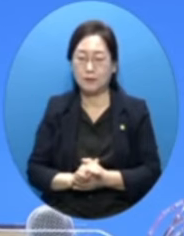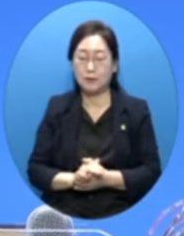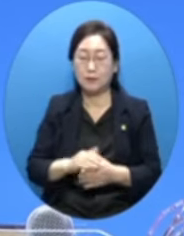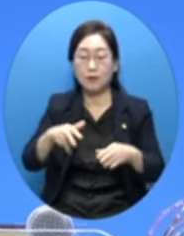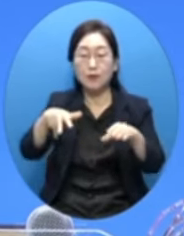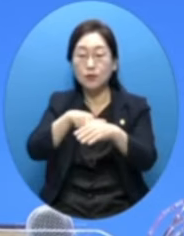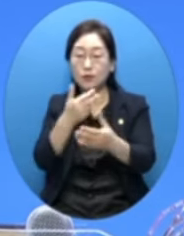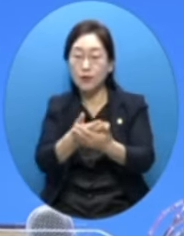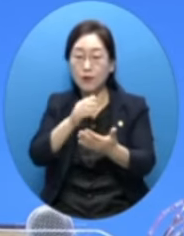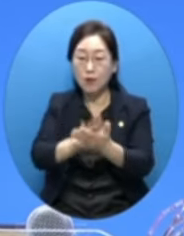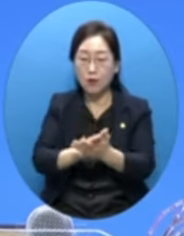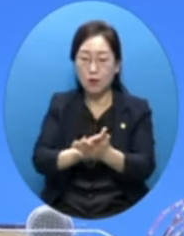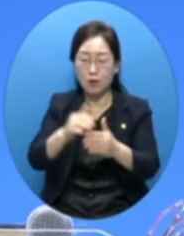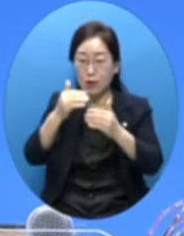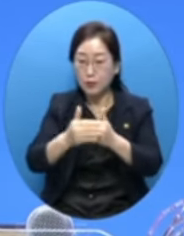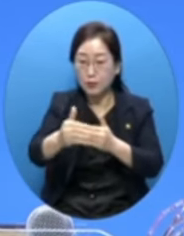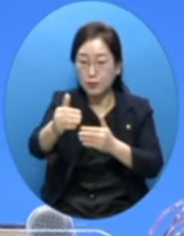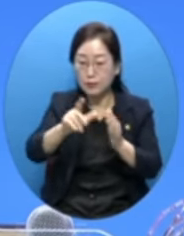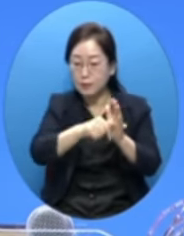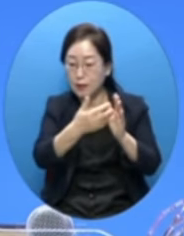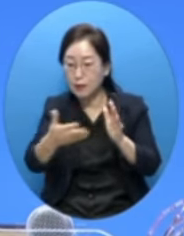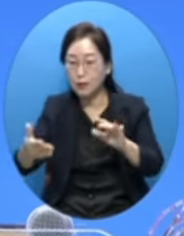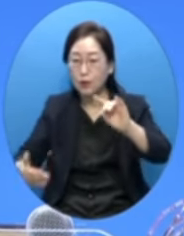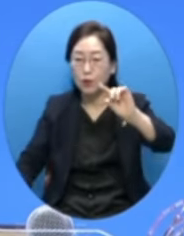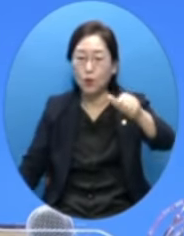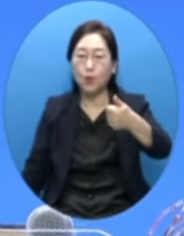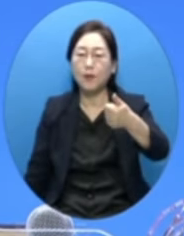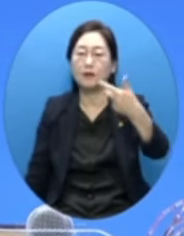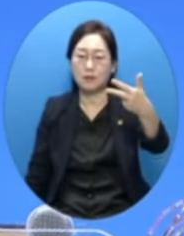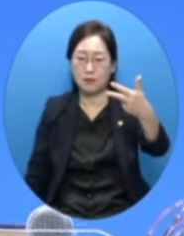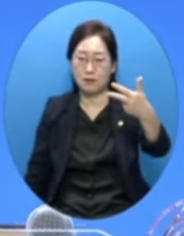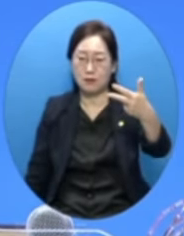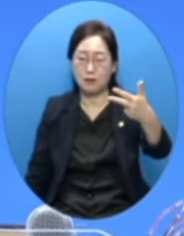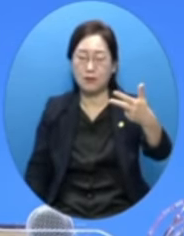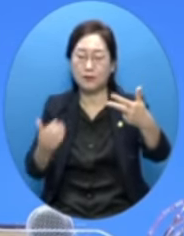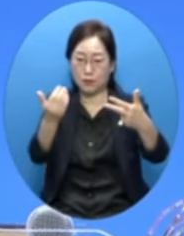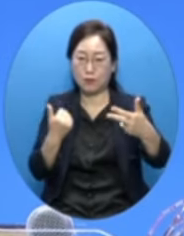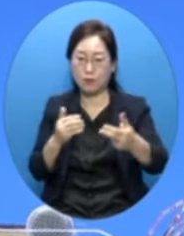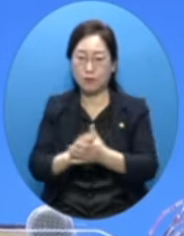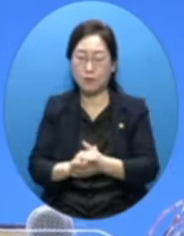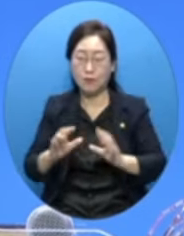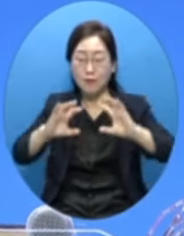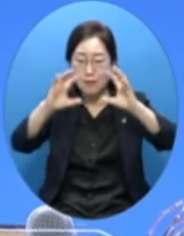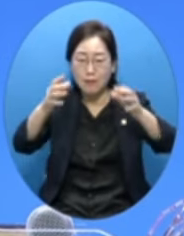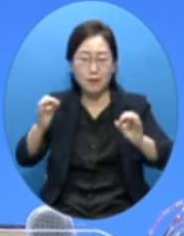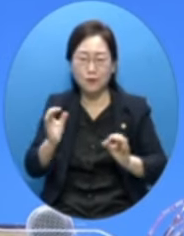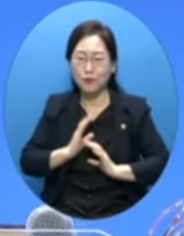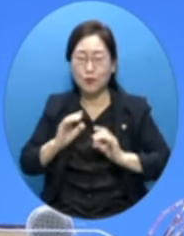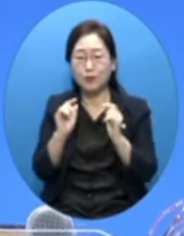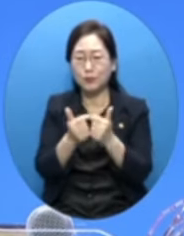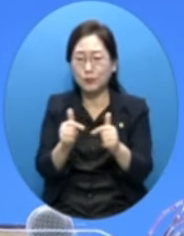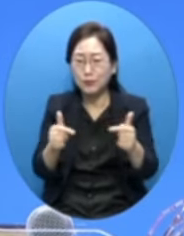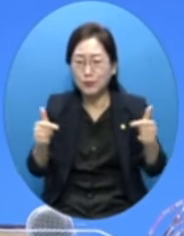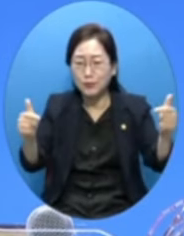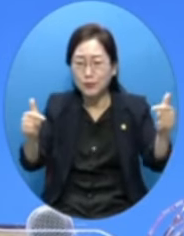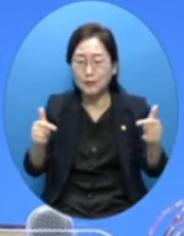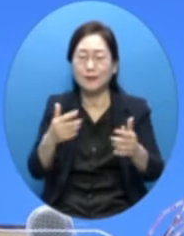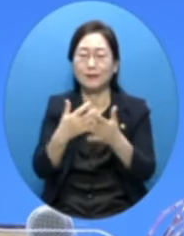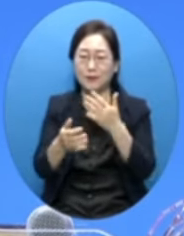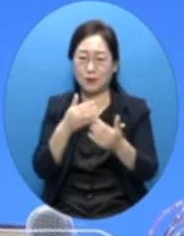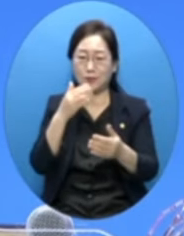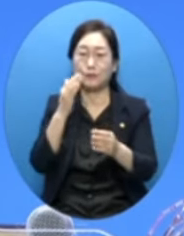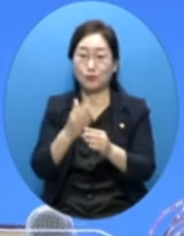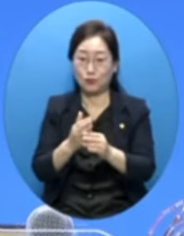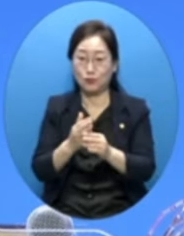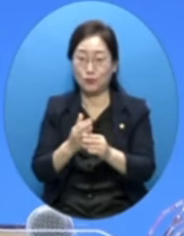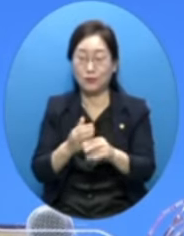종교개혁 후 지금 507년이 지났습니다. 전 세계가 놀라운 부흥 역사를 체험하고 있는데